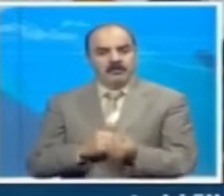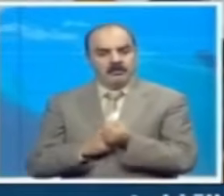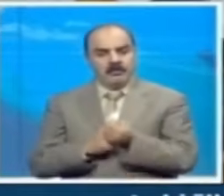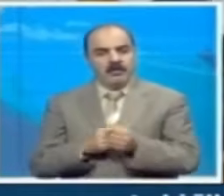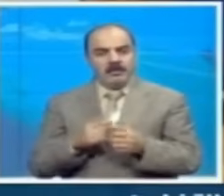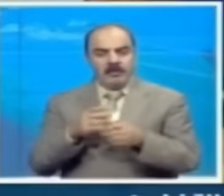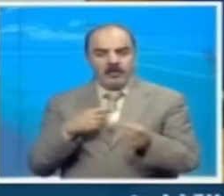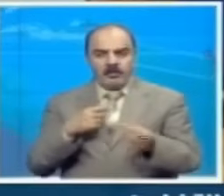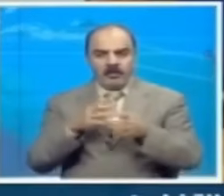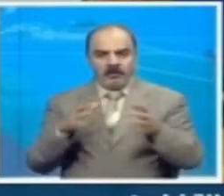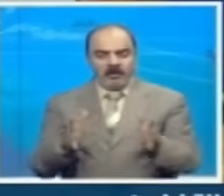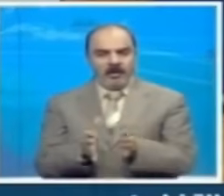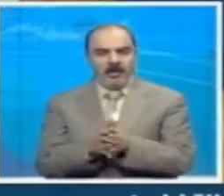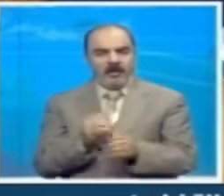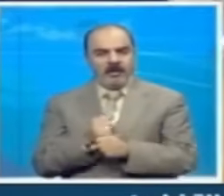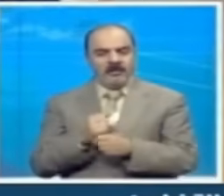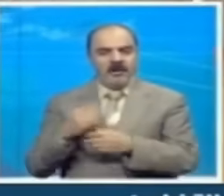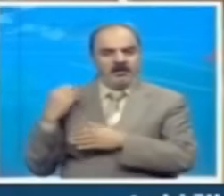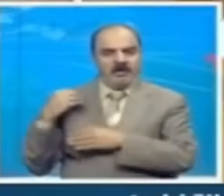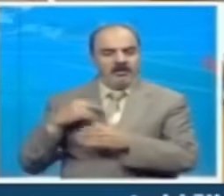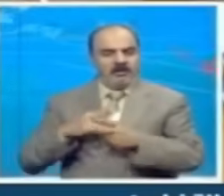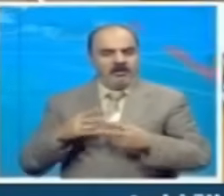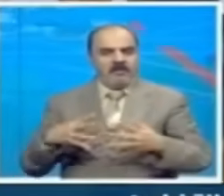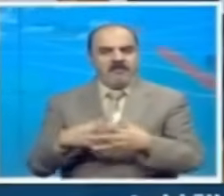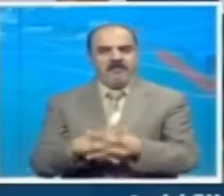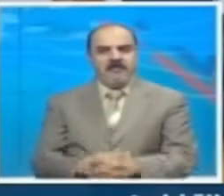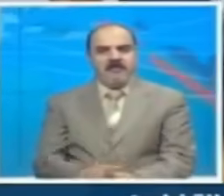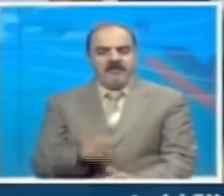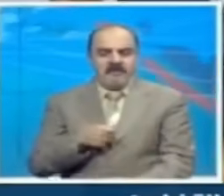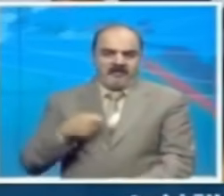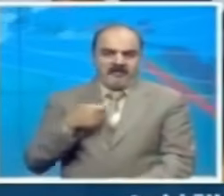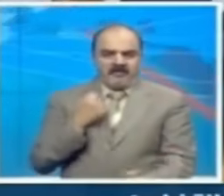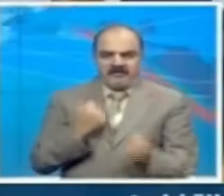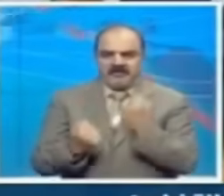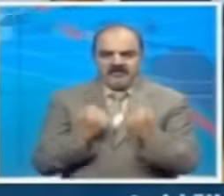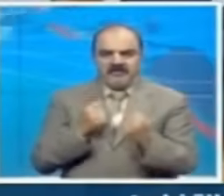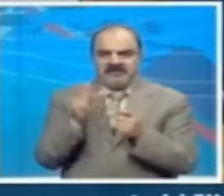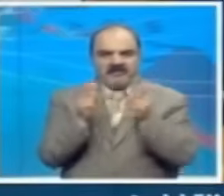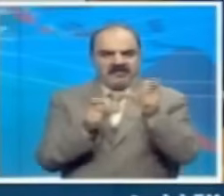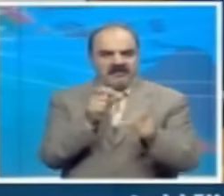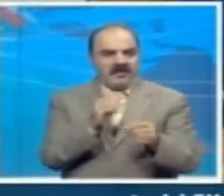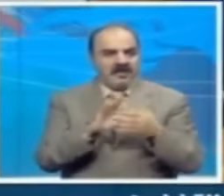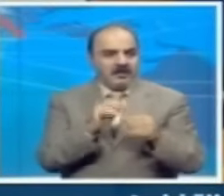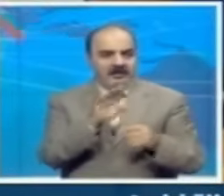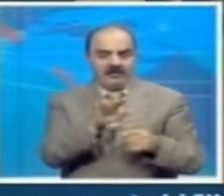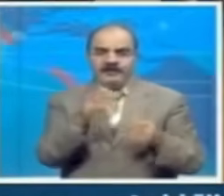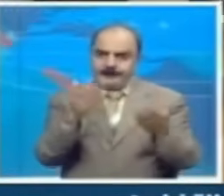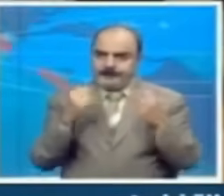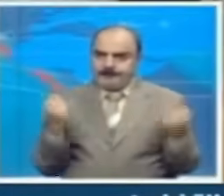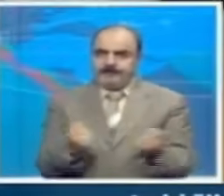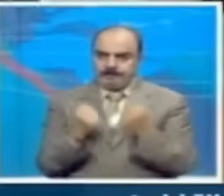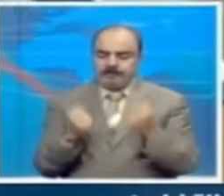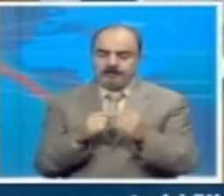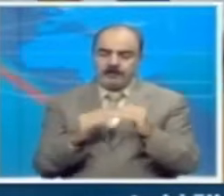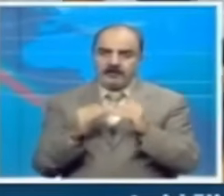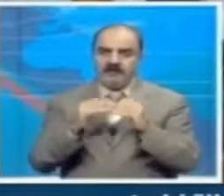المكون التكنولوجي في العمل الأهلي بشكل عام وزيادة التدريب المقدم للكوادر ذات الصلة لمضاهاة